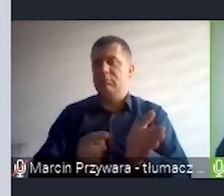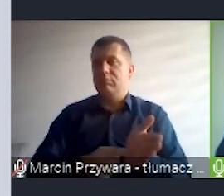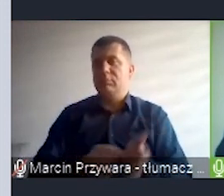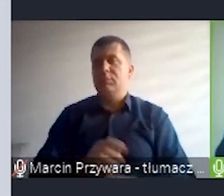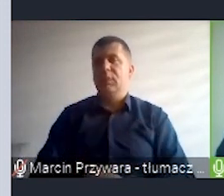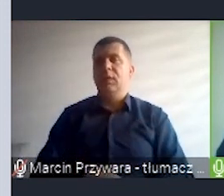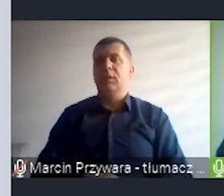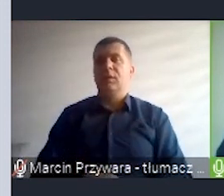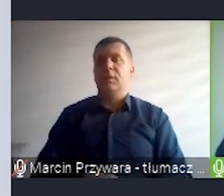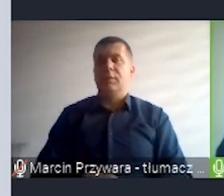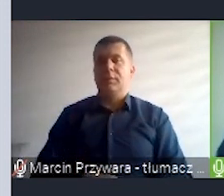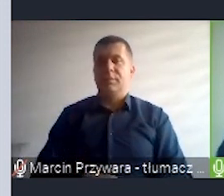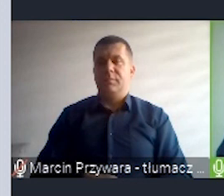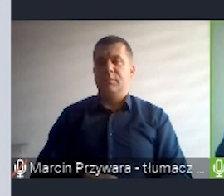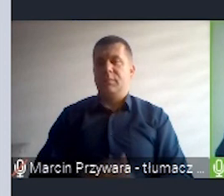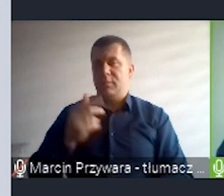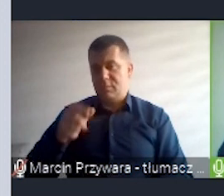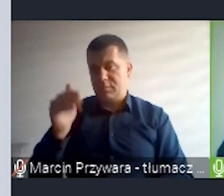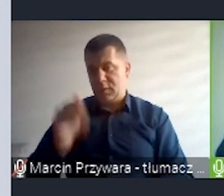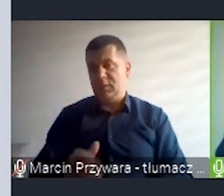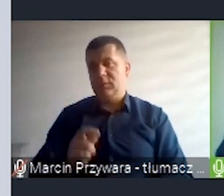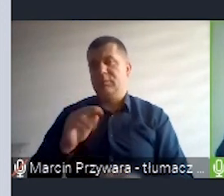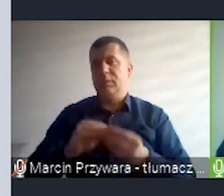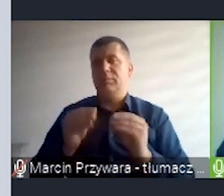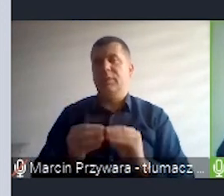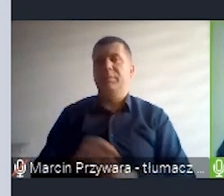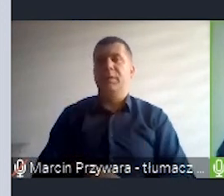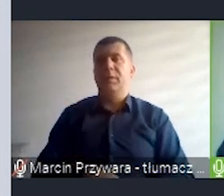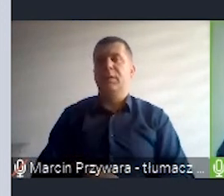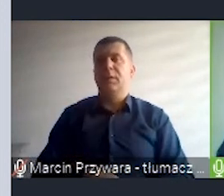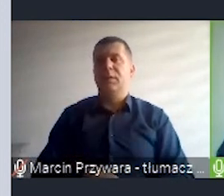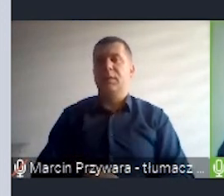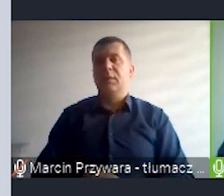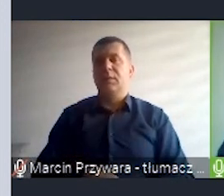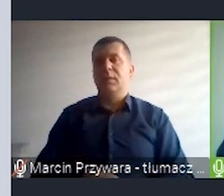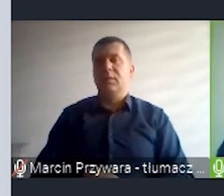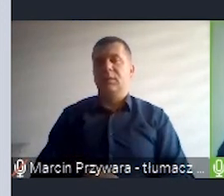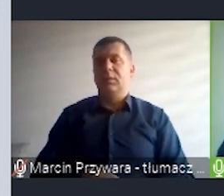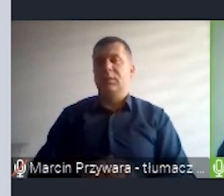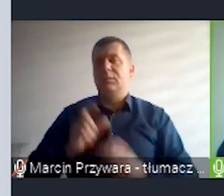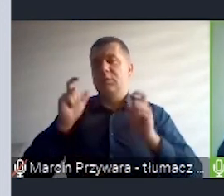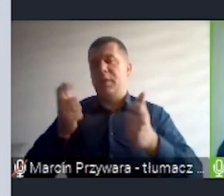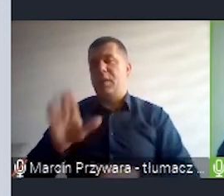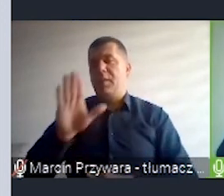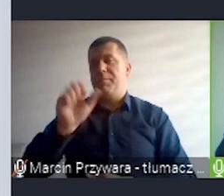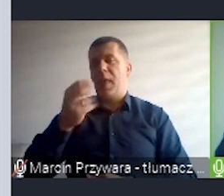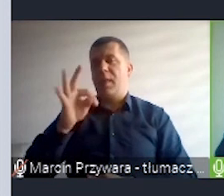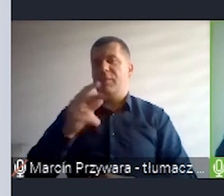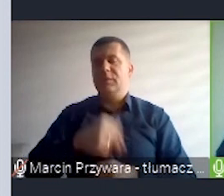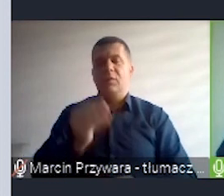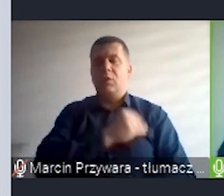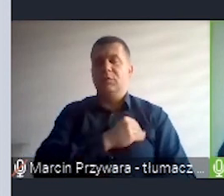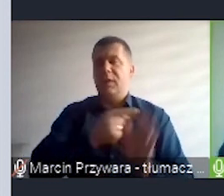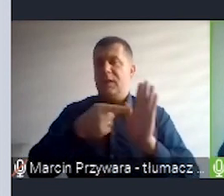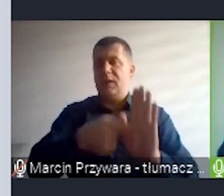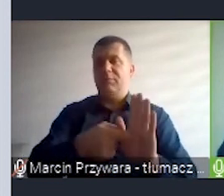przez wykonawcę, jak najbardziej, ale również w przypadku samego beneficjenta niedotrzymywanie